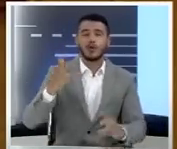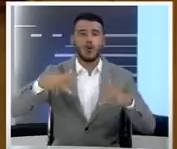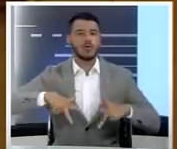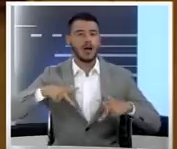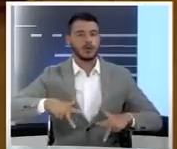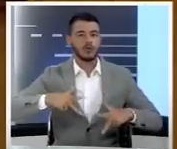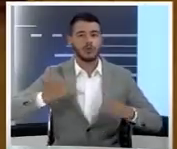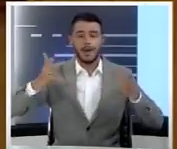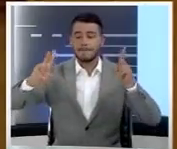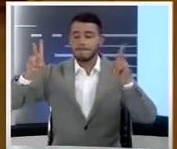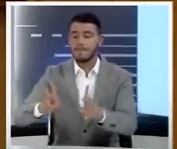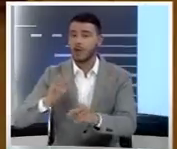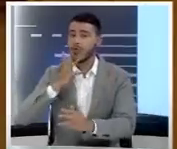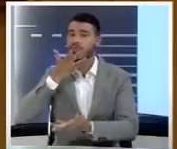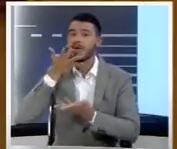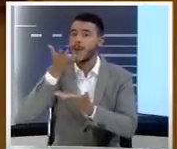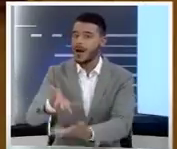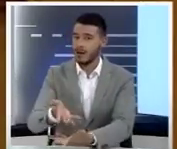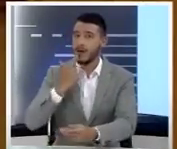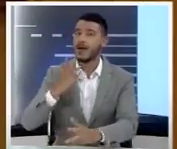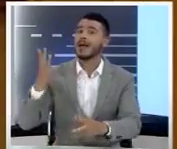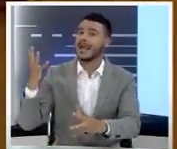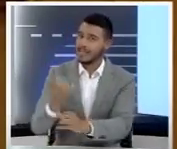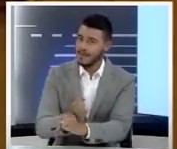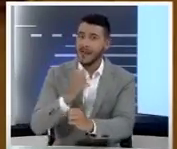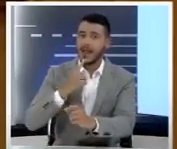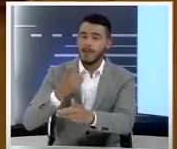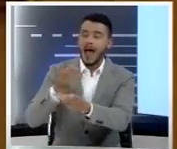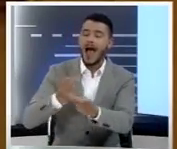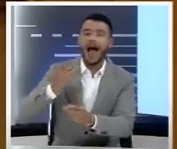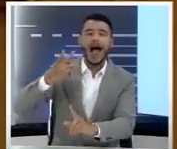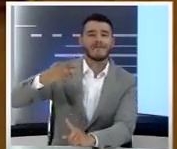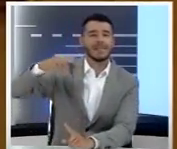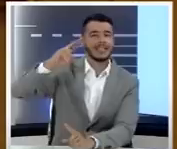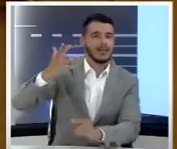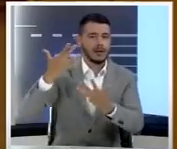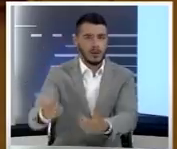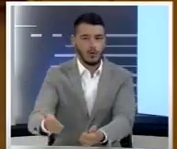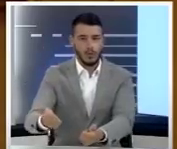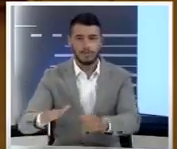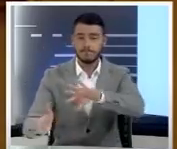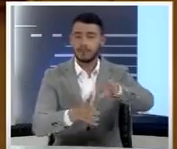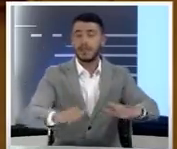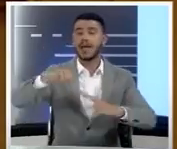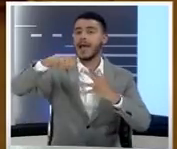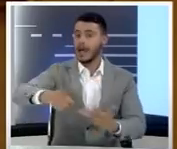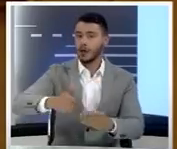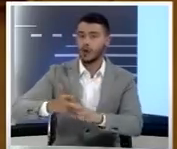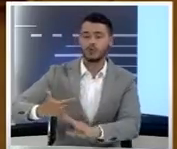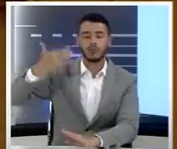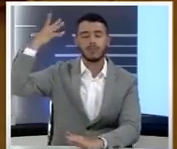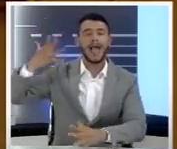των δαπανών, έχουμε αρχίσει να έχουμε μικρές έστω αυξήσεις. Έκτο, λύνουμε εκκρεμότητες του